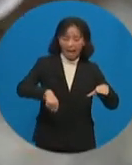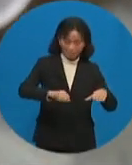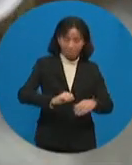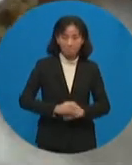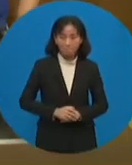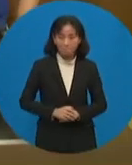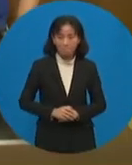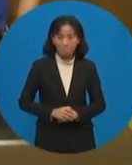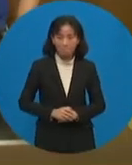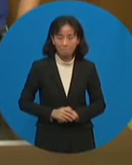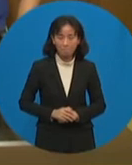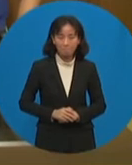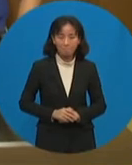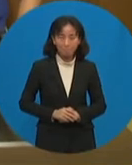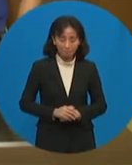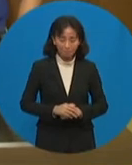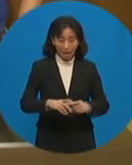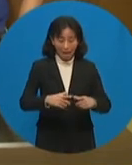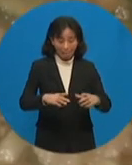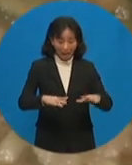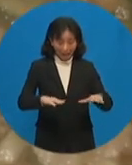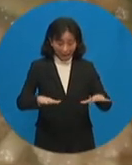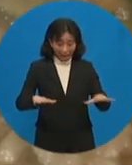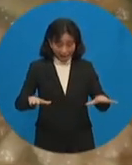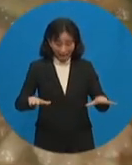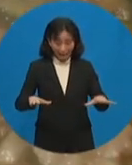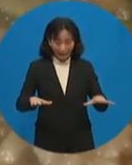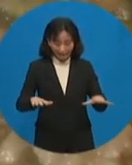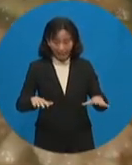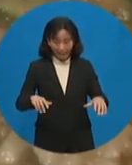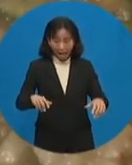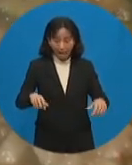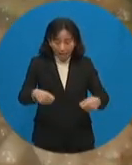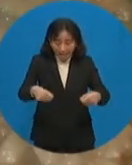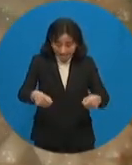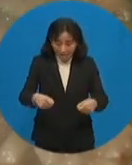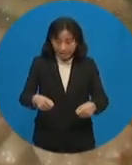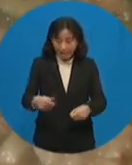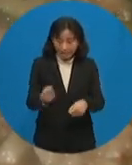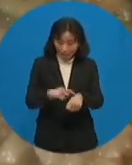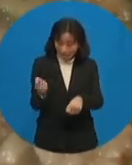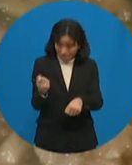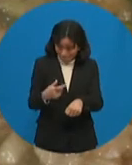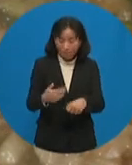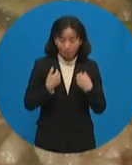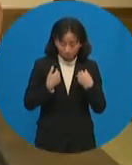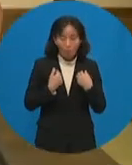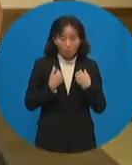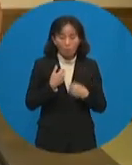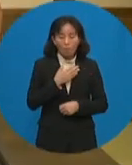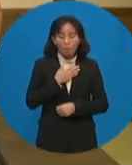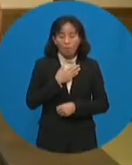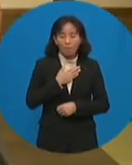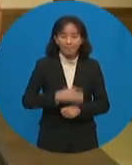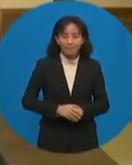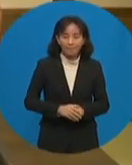あ、ここから 広がってます結構時間との勝負なんですね。 そうですね。 なるほど、こう綺麗